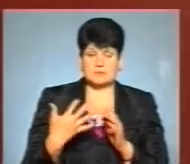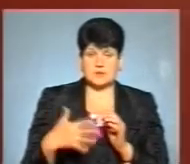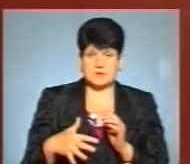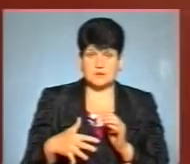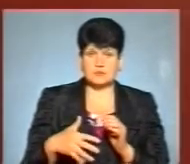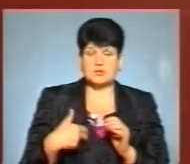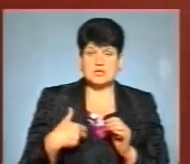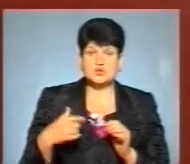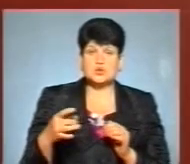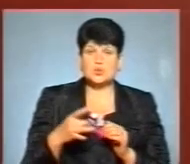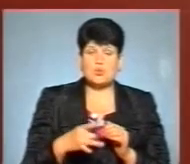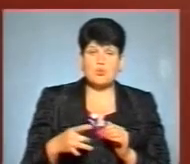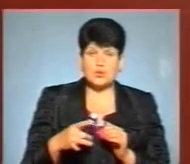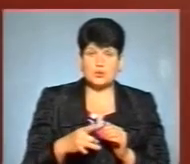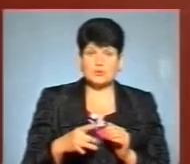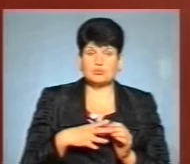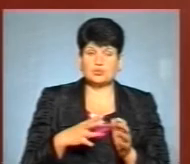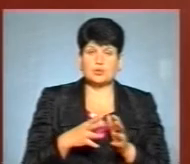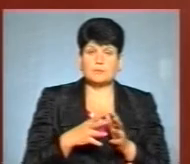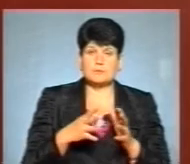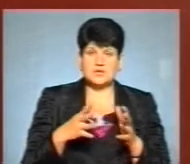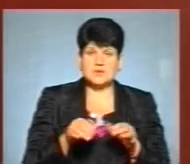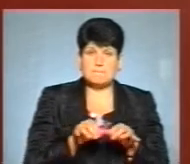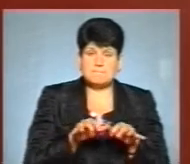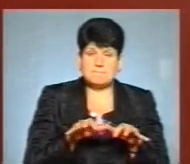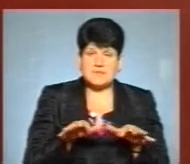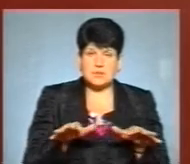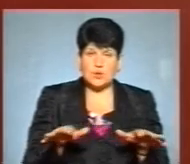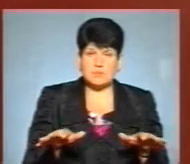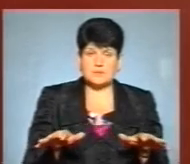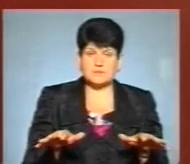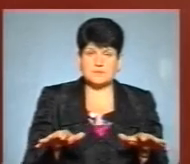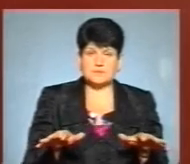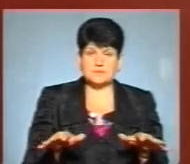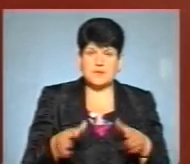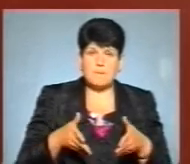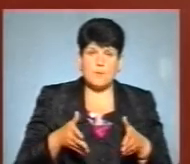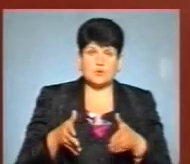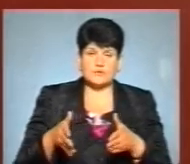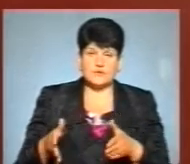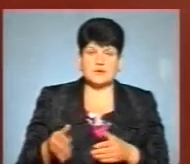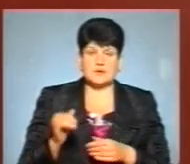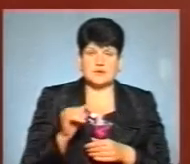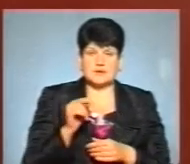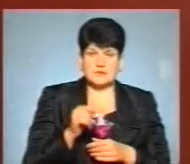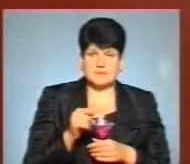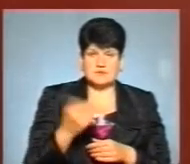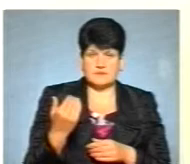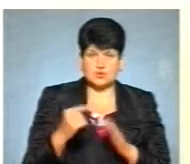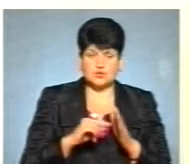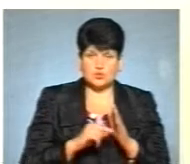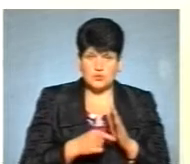по Заліщицькому районі пішло більше вже підтоплення, ну, підтопило подвір'я, і там є, з вашої